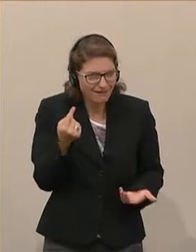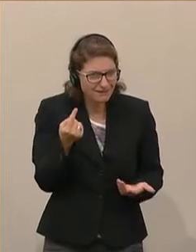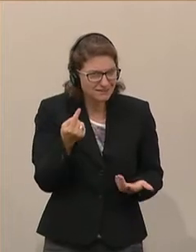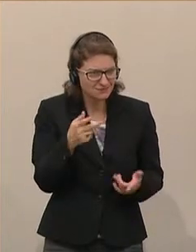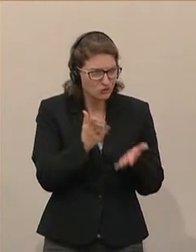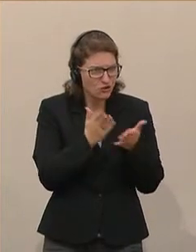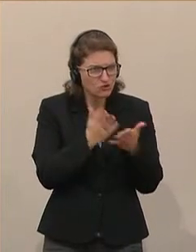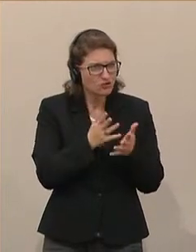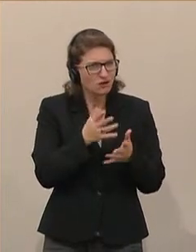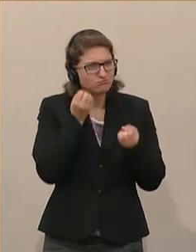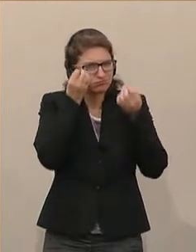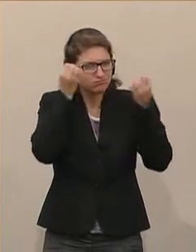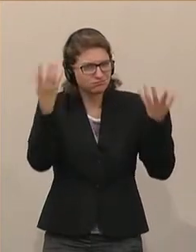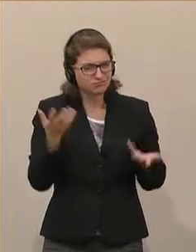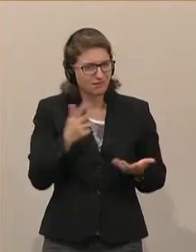von der Opposition?